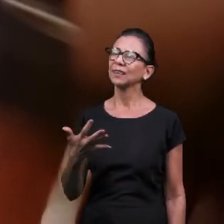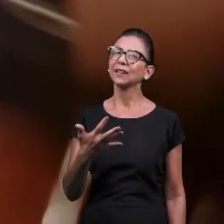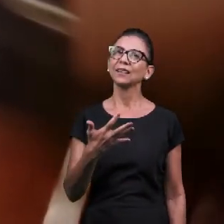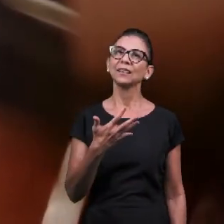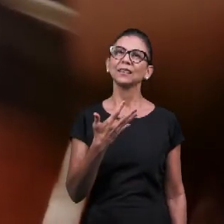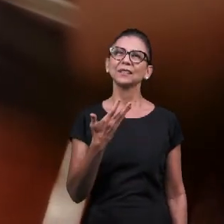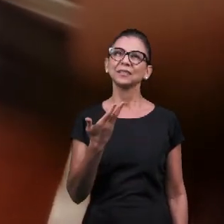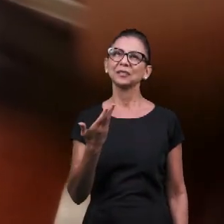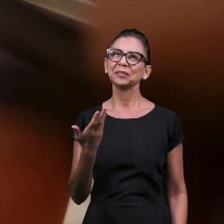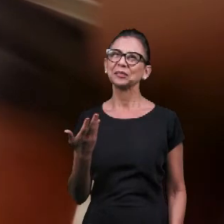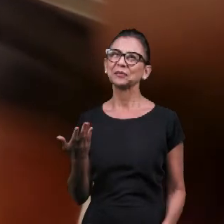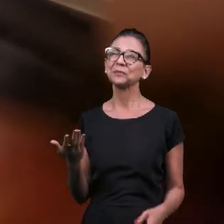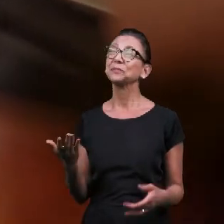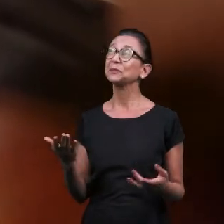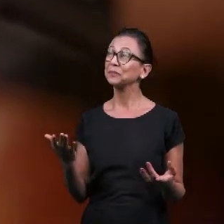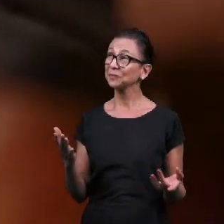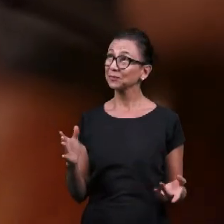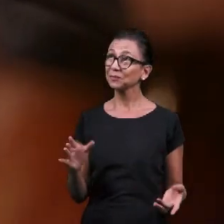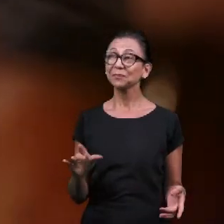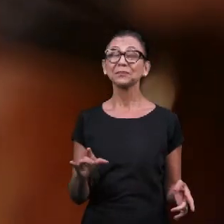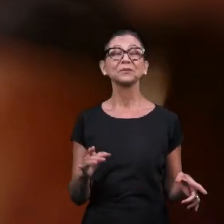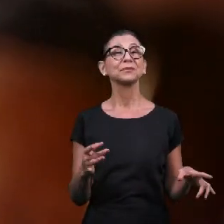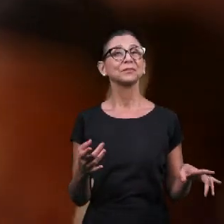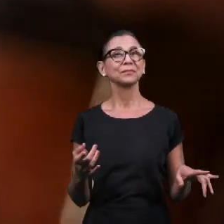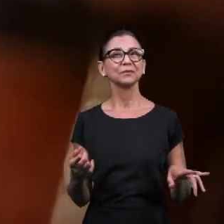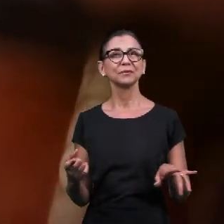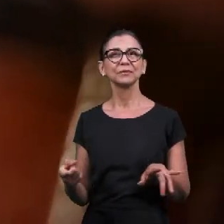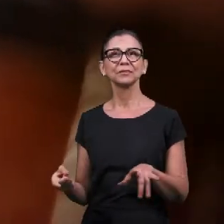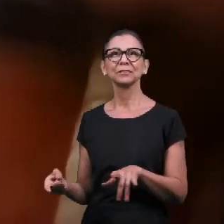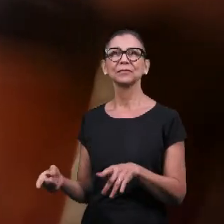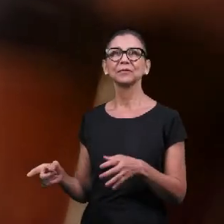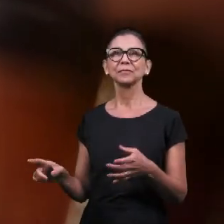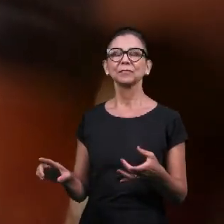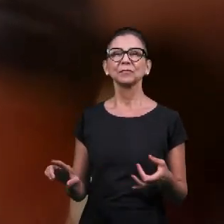Я хочу поклоняться Тебе.